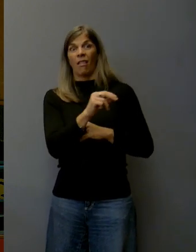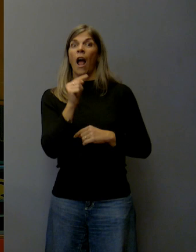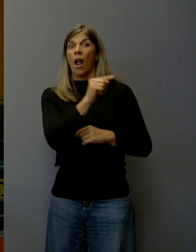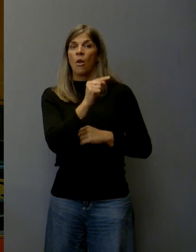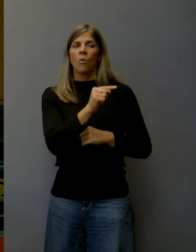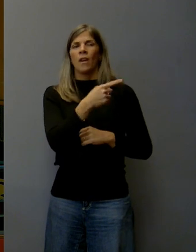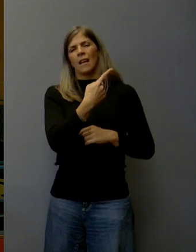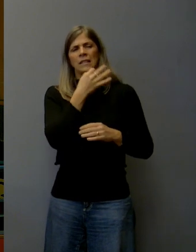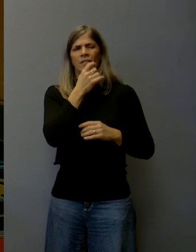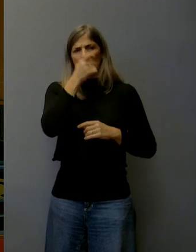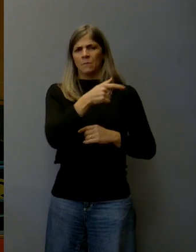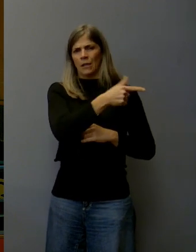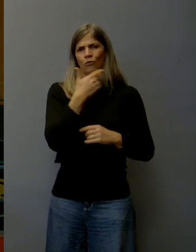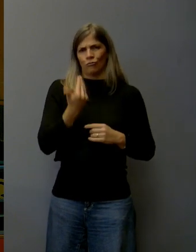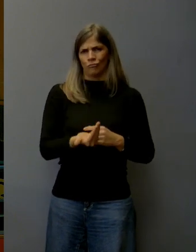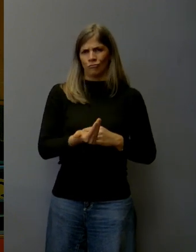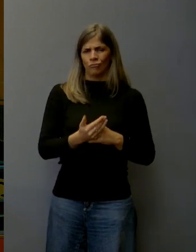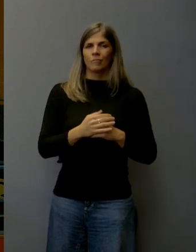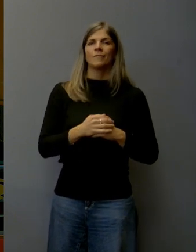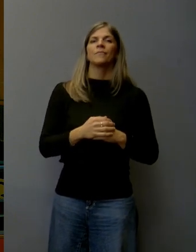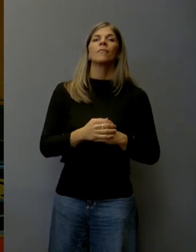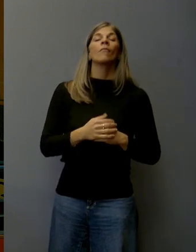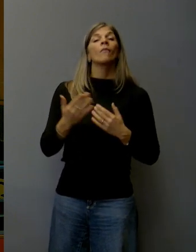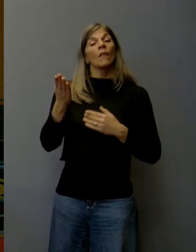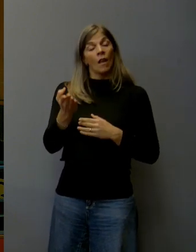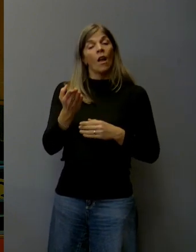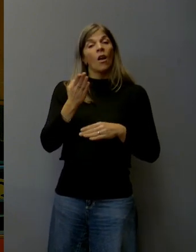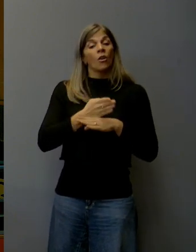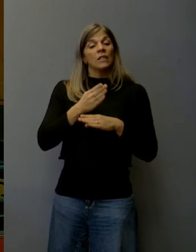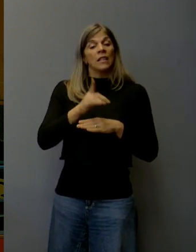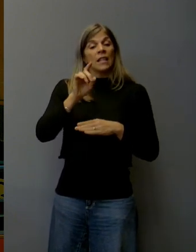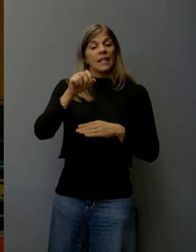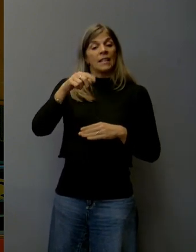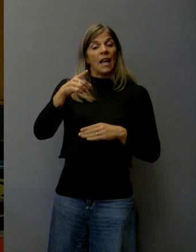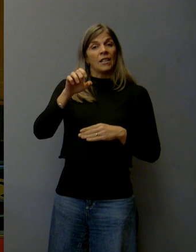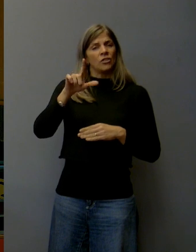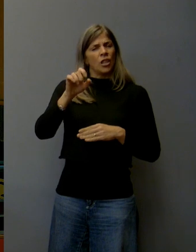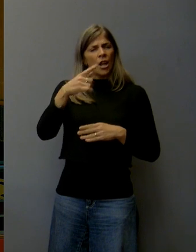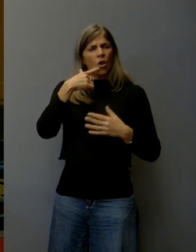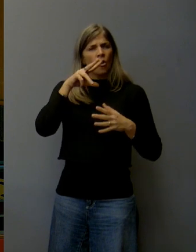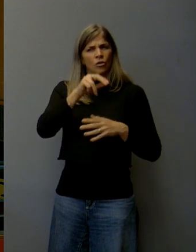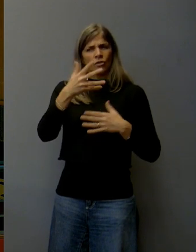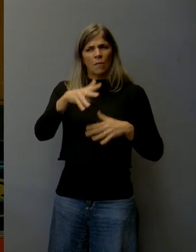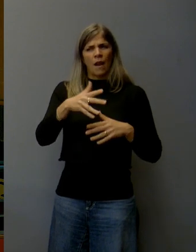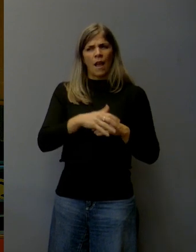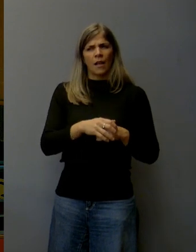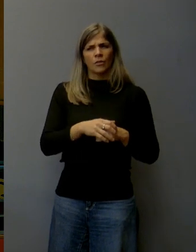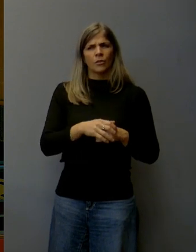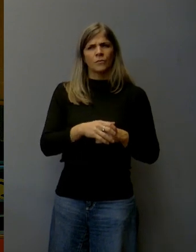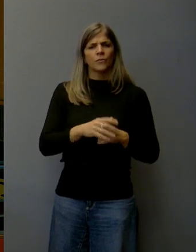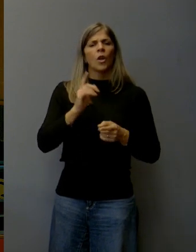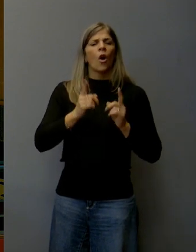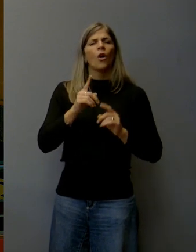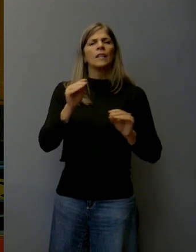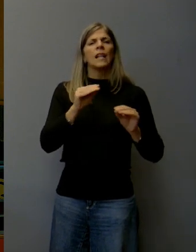rispettoso prego consigliere D'Angelo ma eh no Lei ha già parlato sempre sull'ordine dei lavori